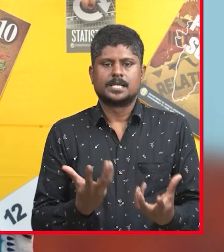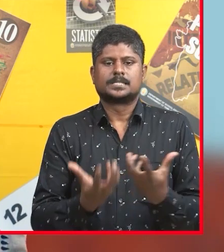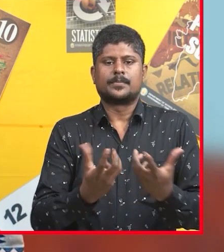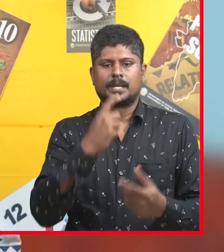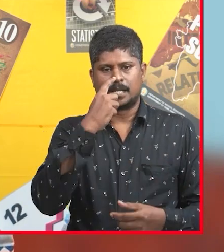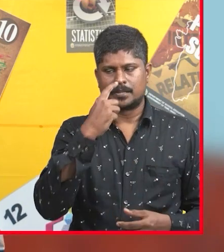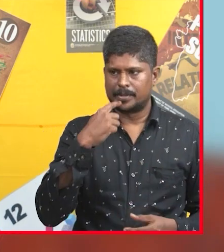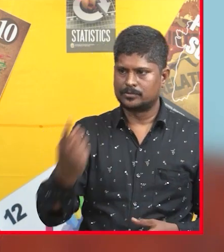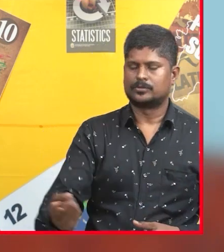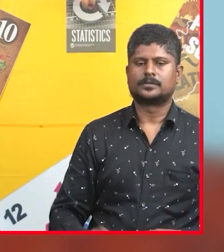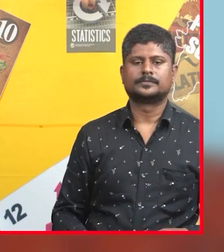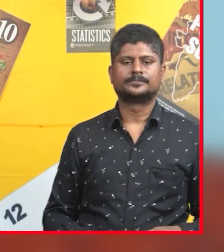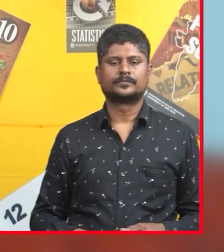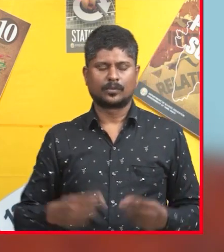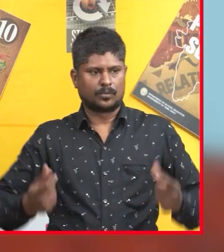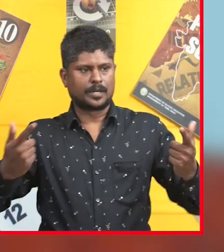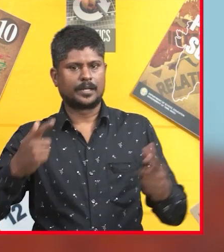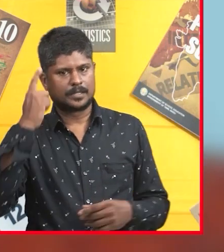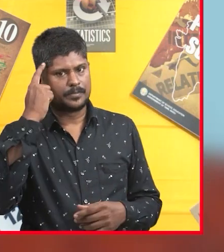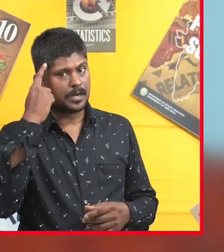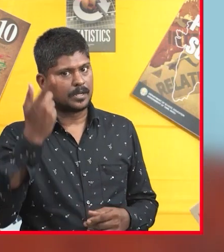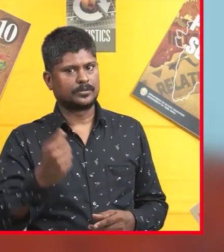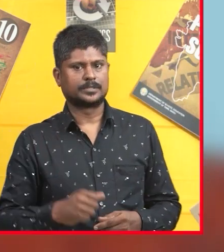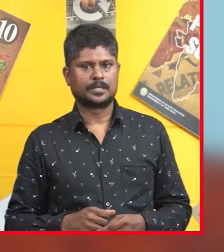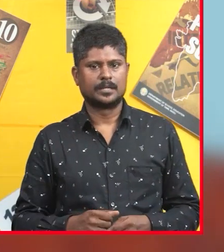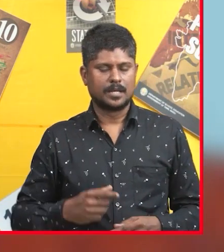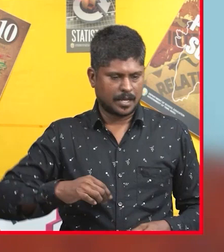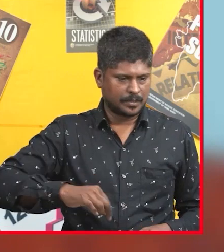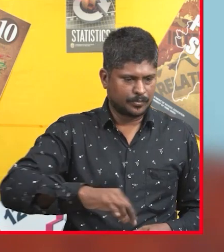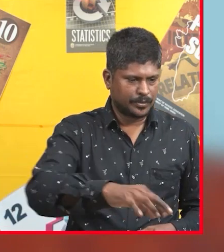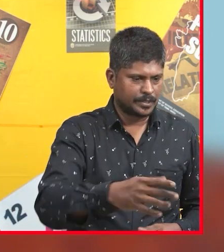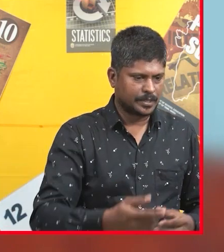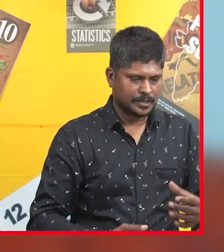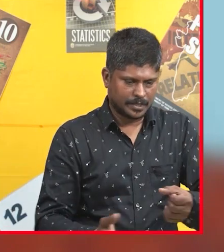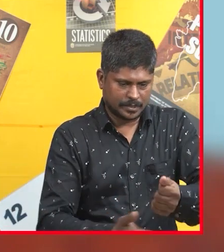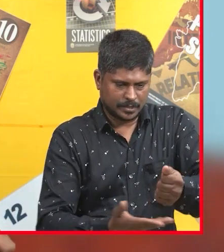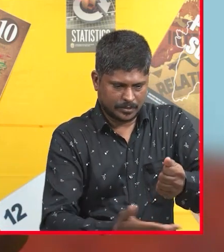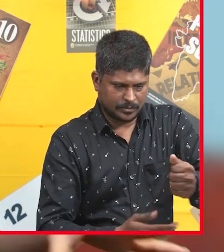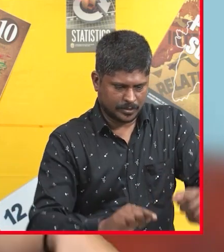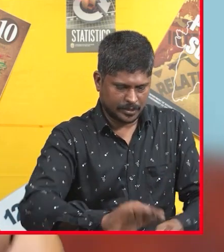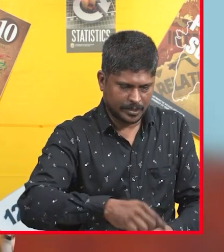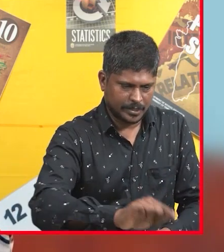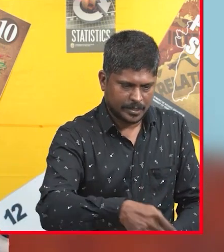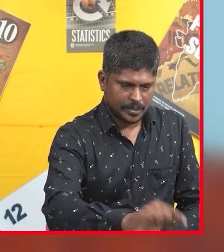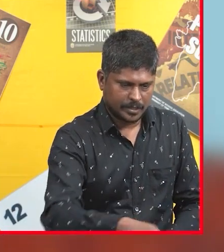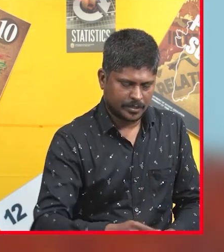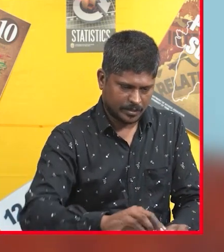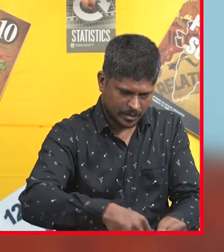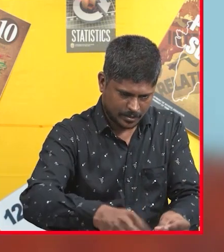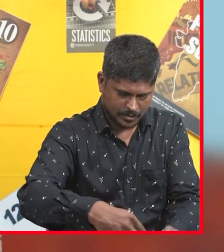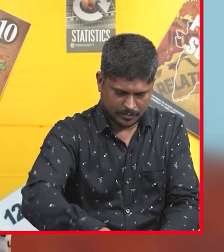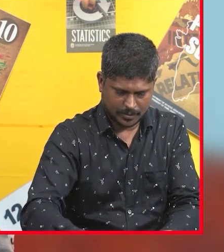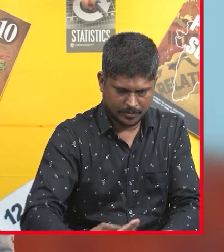அப்படின்னு அந்த மனைவி சொல்றான். உடனே அந்த மாறநாயனார் உடனே அந்த நிலத்துல போய் இருக்கக்கூடிய தானியங்களை எல்லாம்